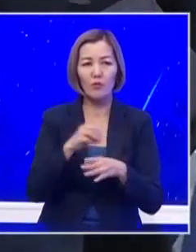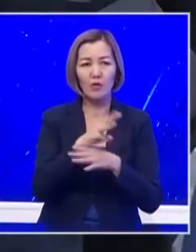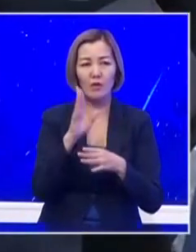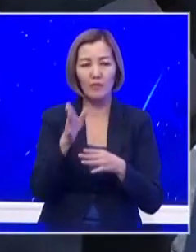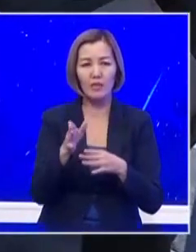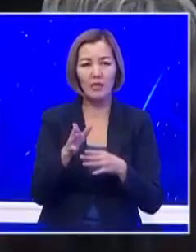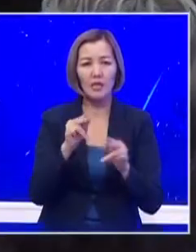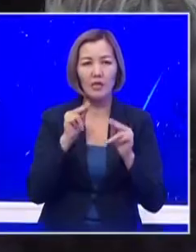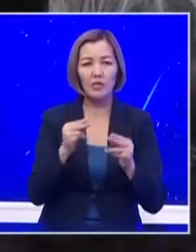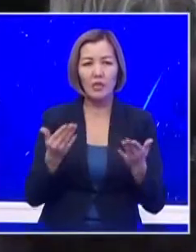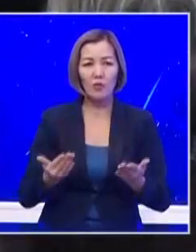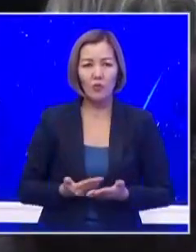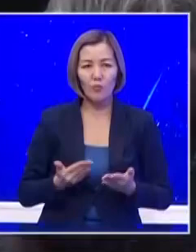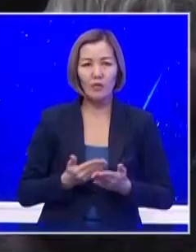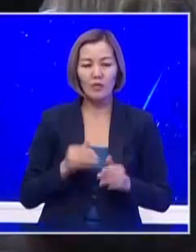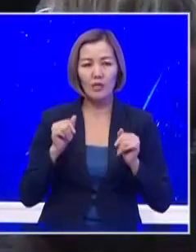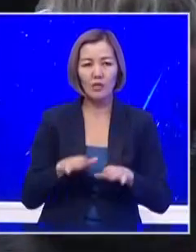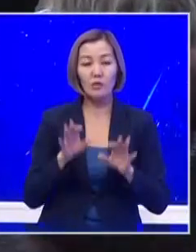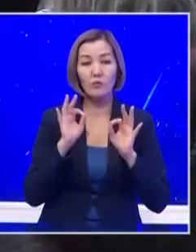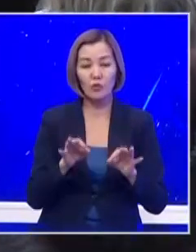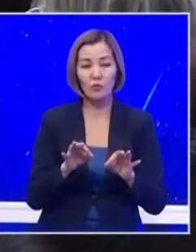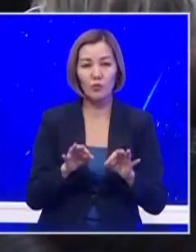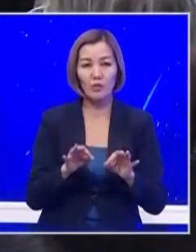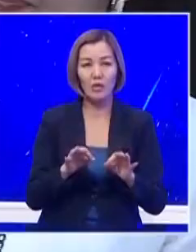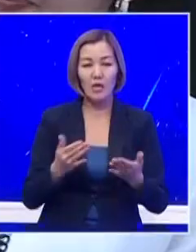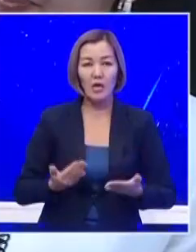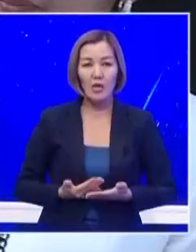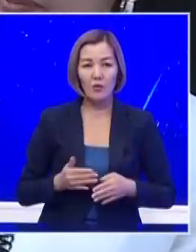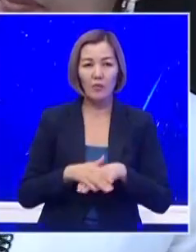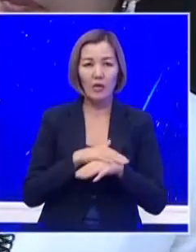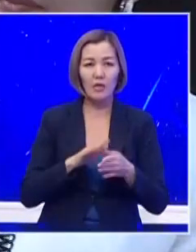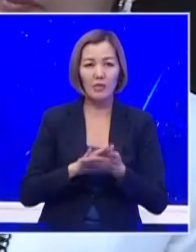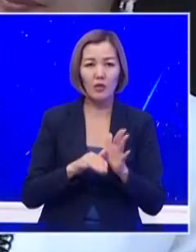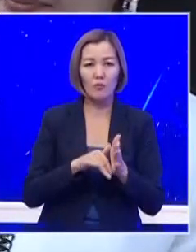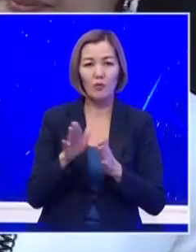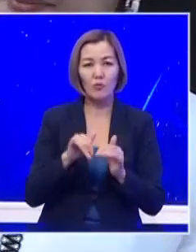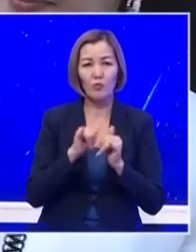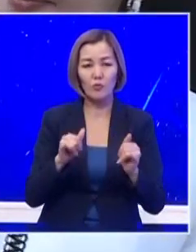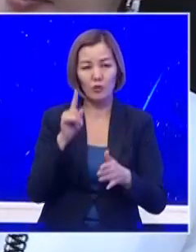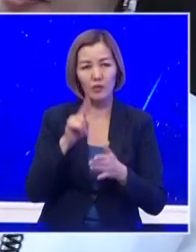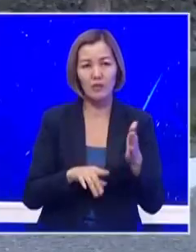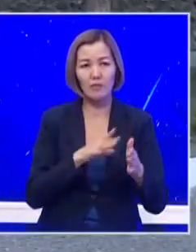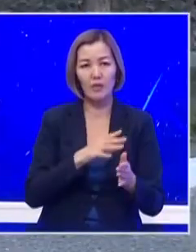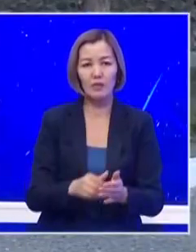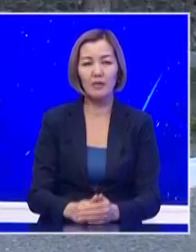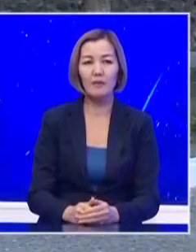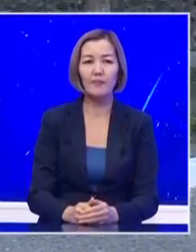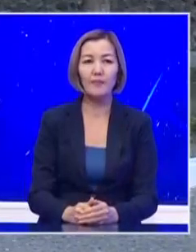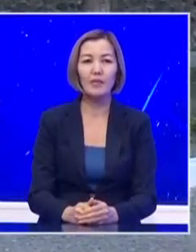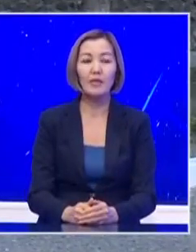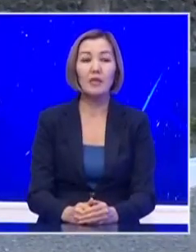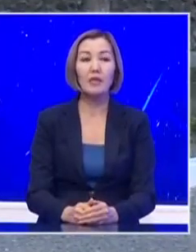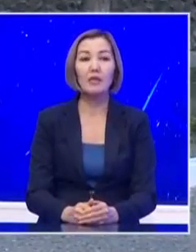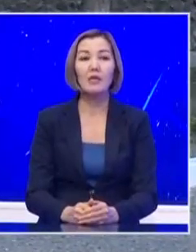қамтымақ. Шынайы өмір шеңберіндегі шешім дұрыс болса, әлеуметтің әлеуеті артатынына сенім білдірді. Көңілге